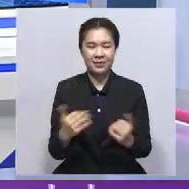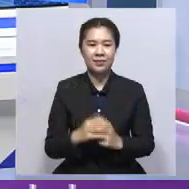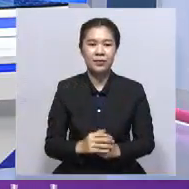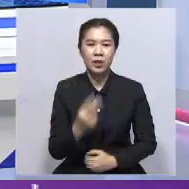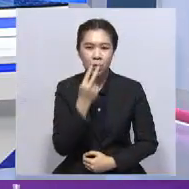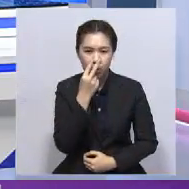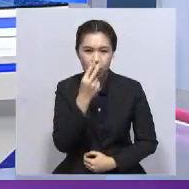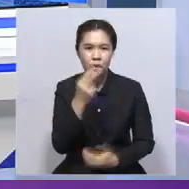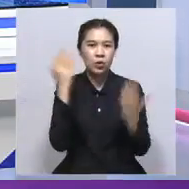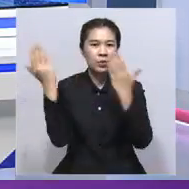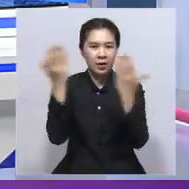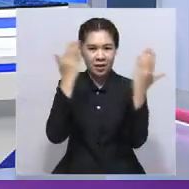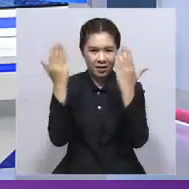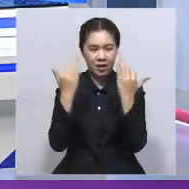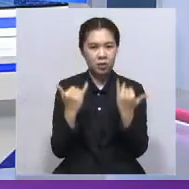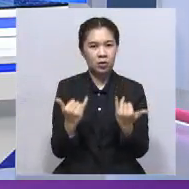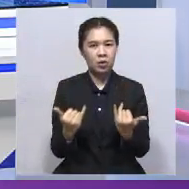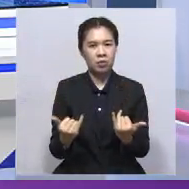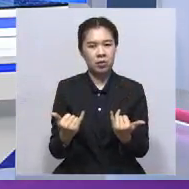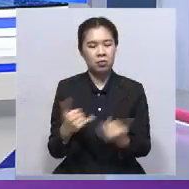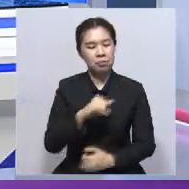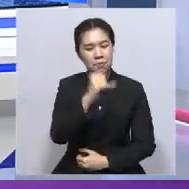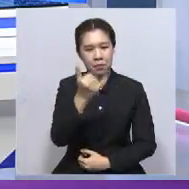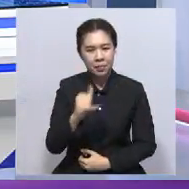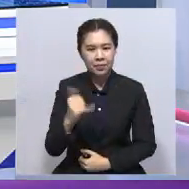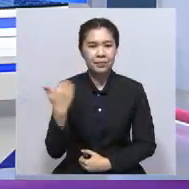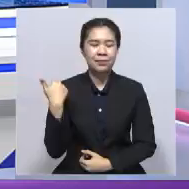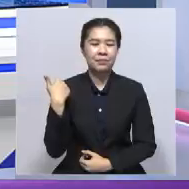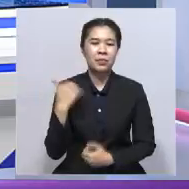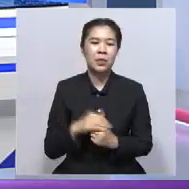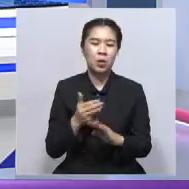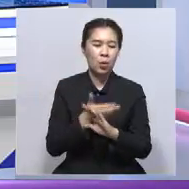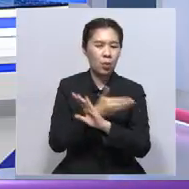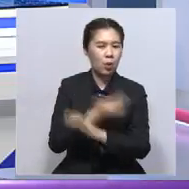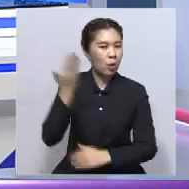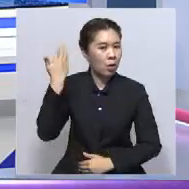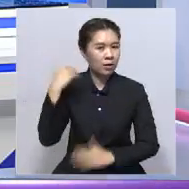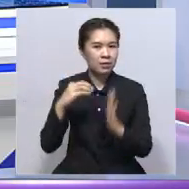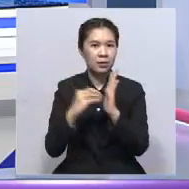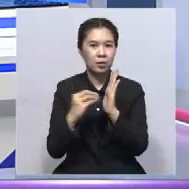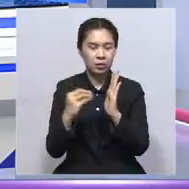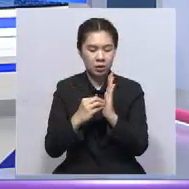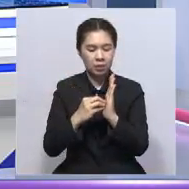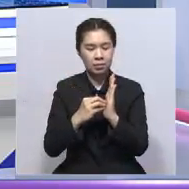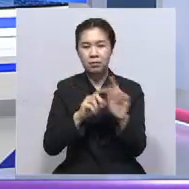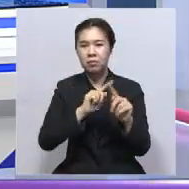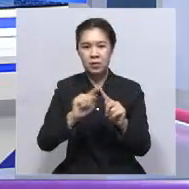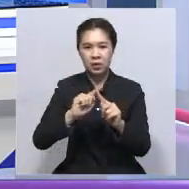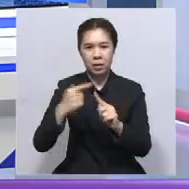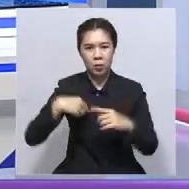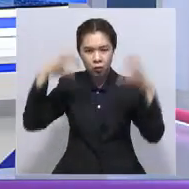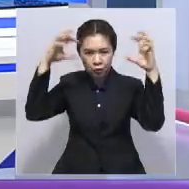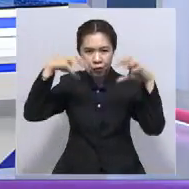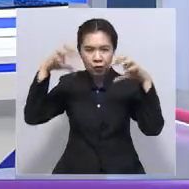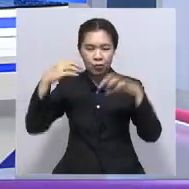ไปดูในเรื่องของสภาพอากาศกันบ้างในช่วงนี้ค่อนข้างที่จะแปรปรวนทีเดียวก่อนหน้านี้หลายวันมาแล้วกรุงเทพมหานครแล้วก็หลายพื้นที่เนี่ยฝนค่อนข้างที่